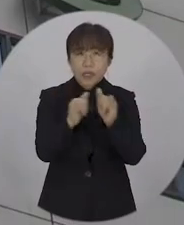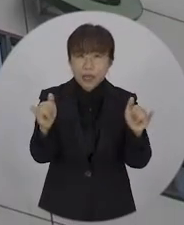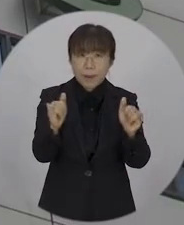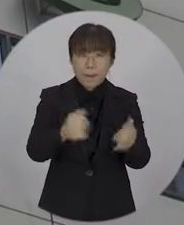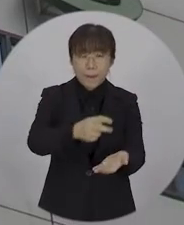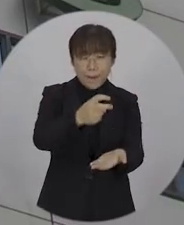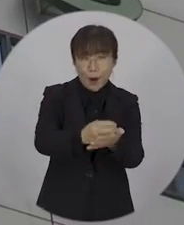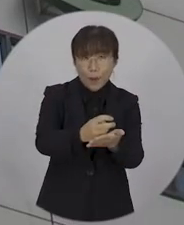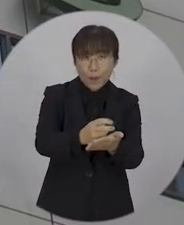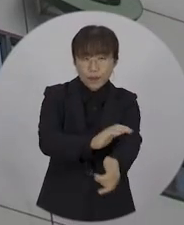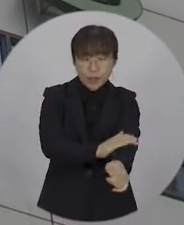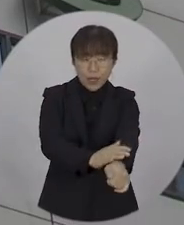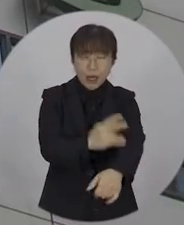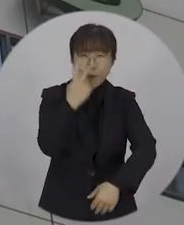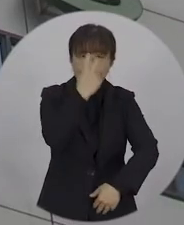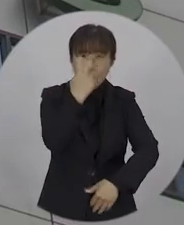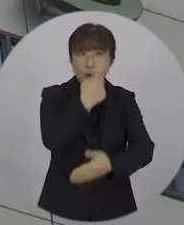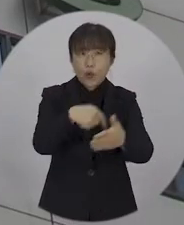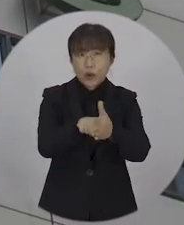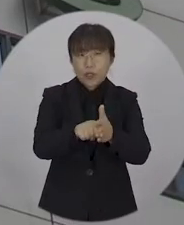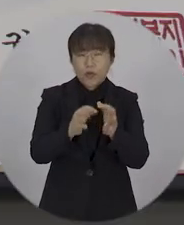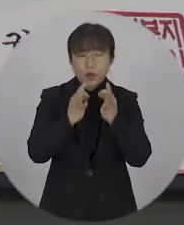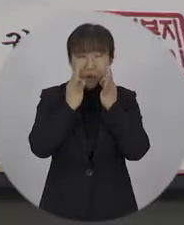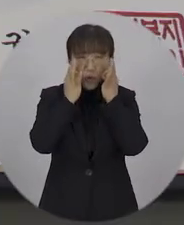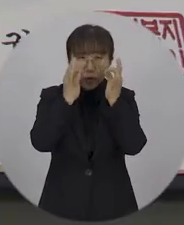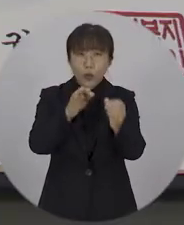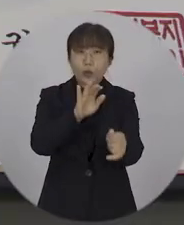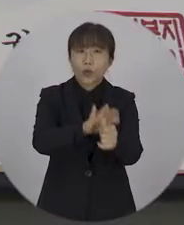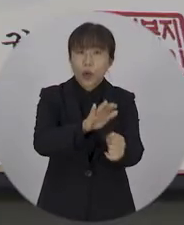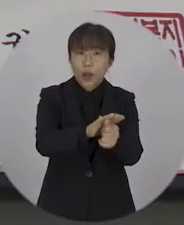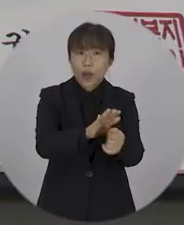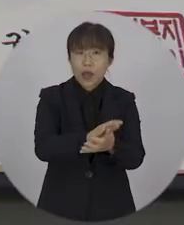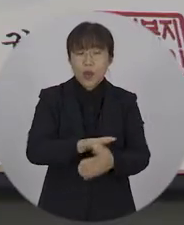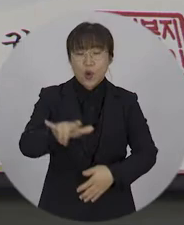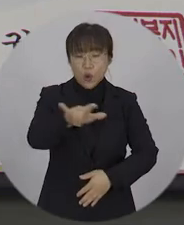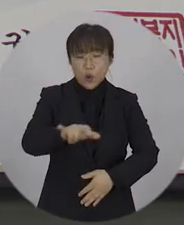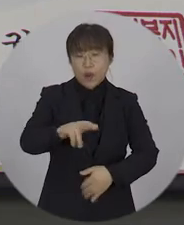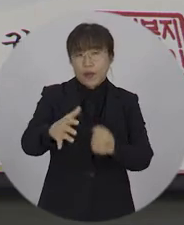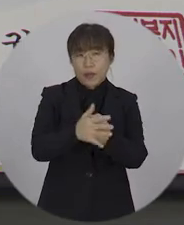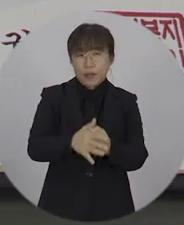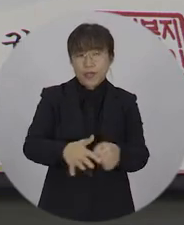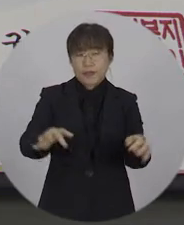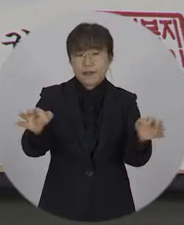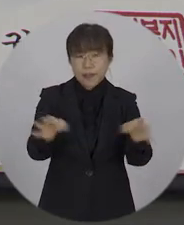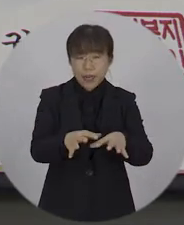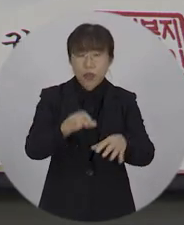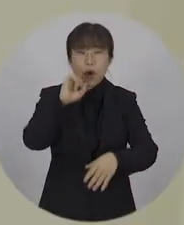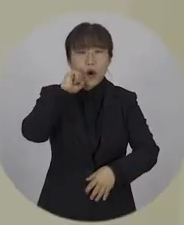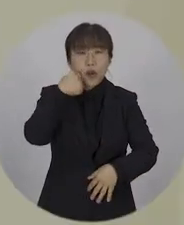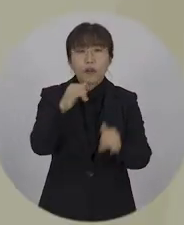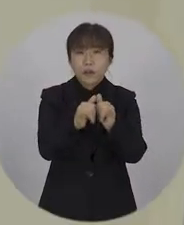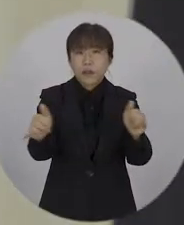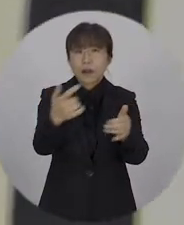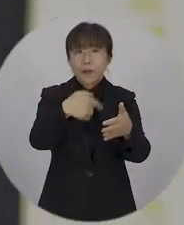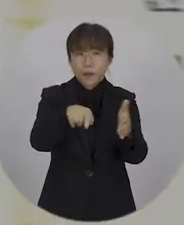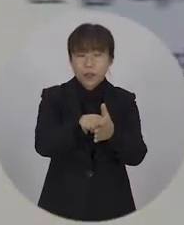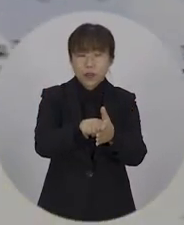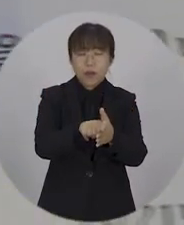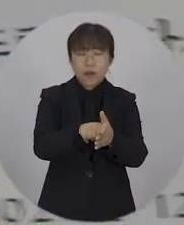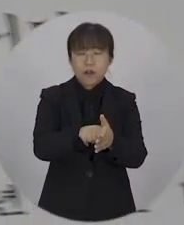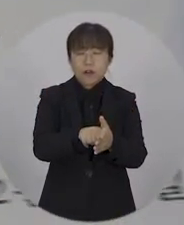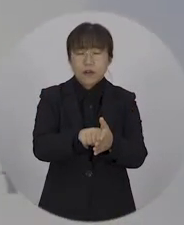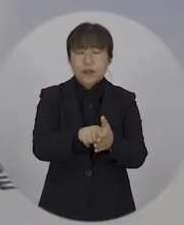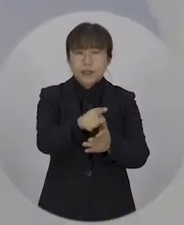망 안에서 보장받을 수 있도록 힘썼으며 코론 알고 상황 속에서 1시적 생계 지원 사업을 적극 추진 애 취약계층